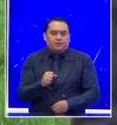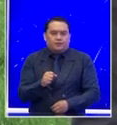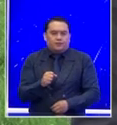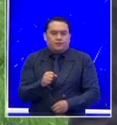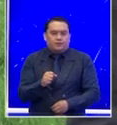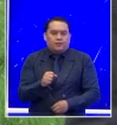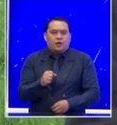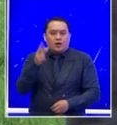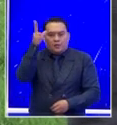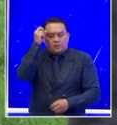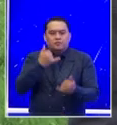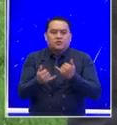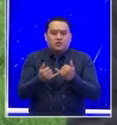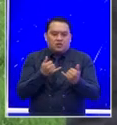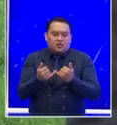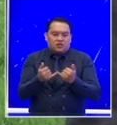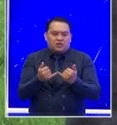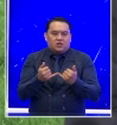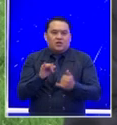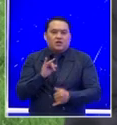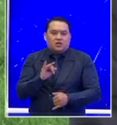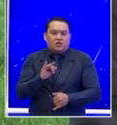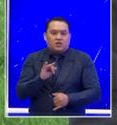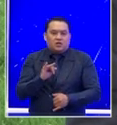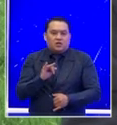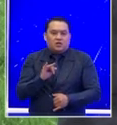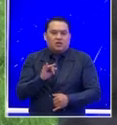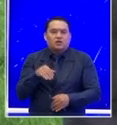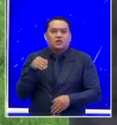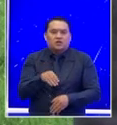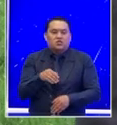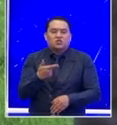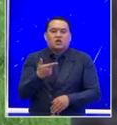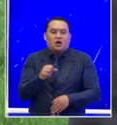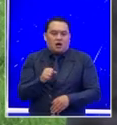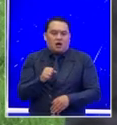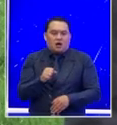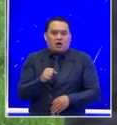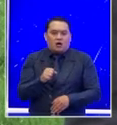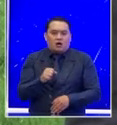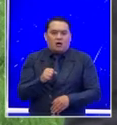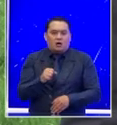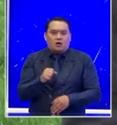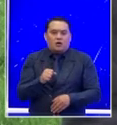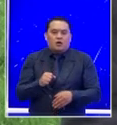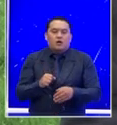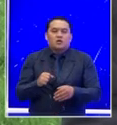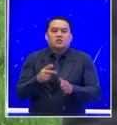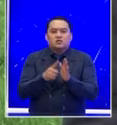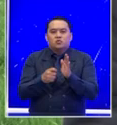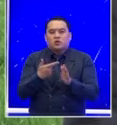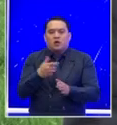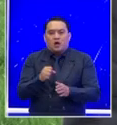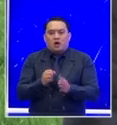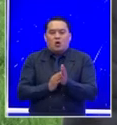Яровой пшеницы и ячменя. Из 1000 гектар, например, овощи, Из них мы 700 гектаров